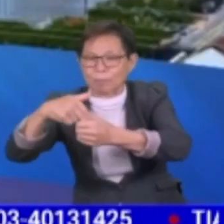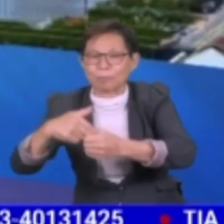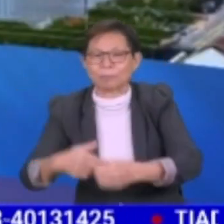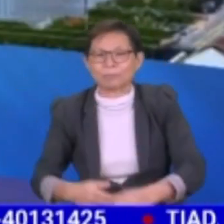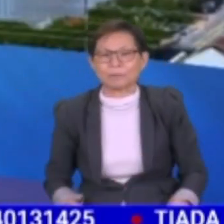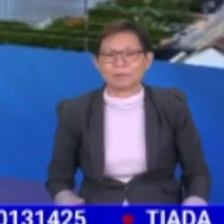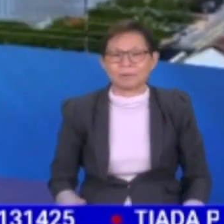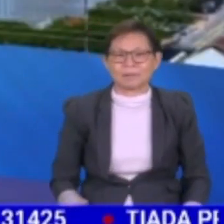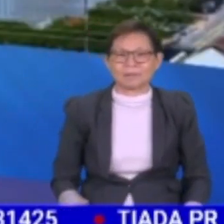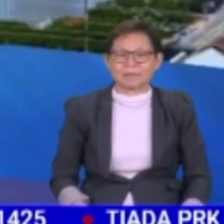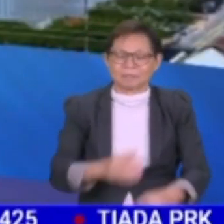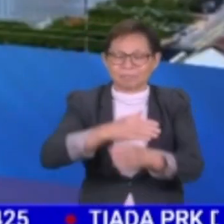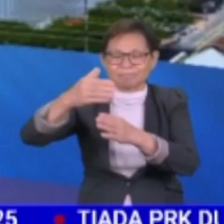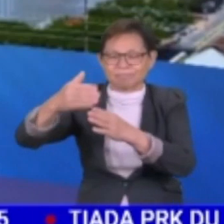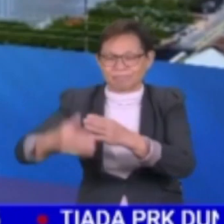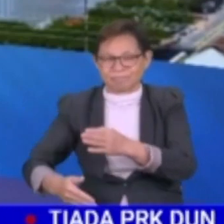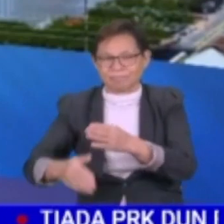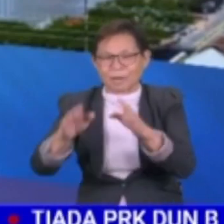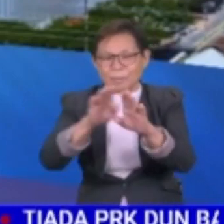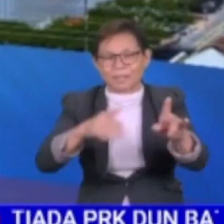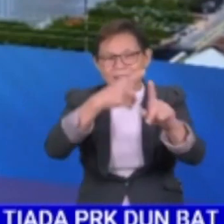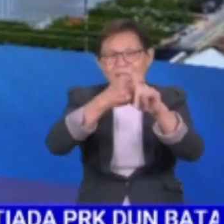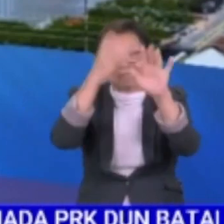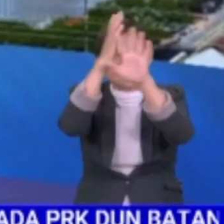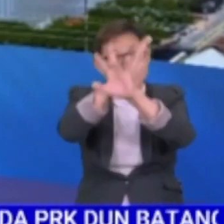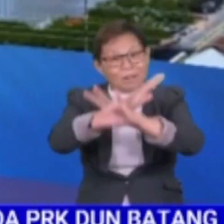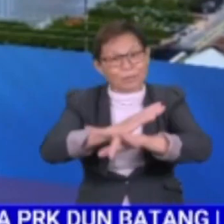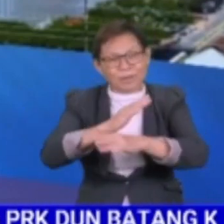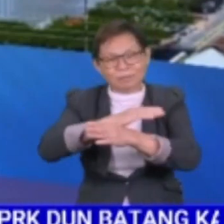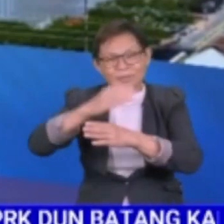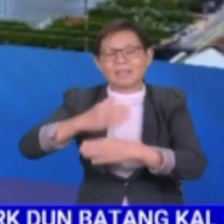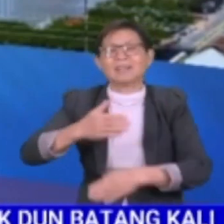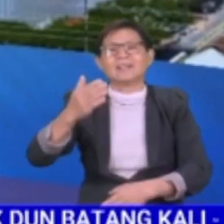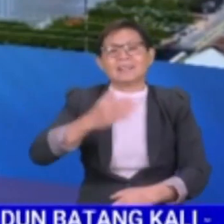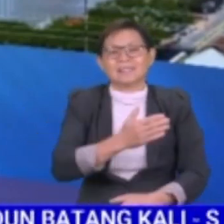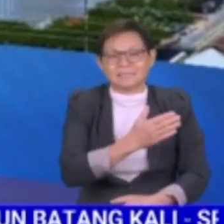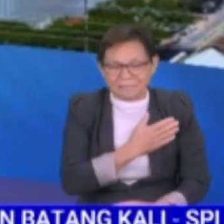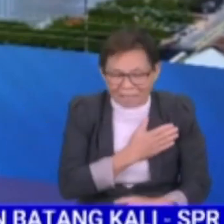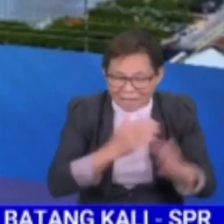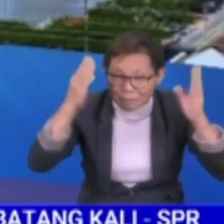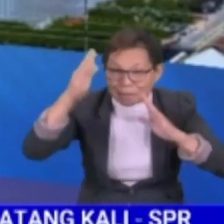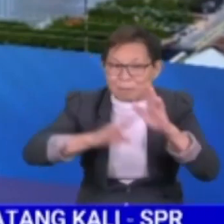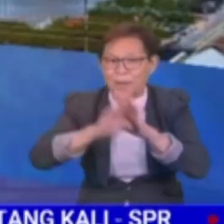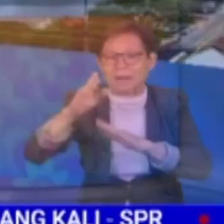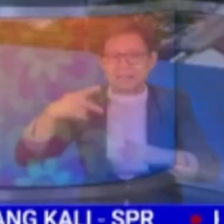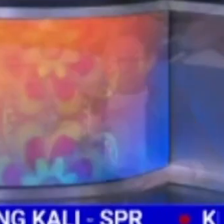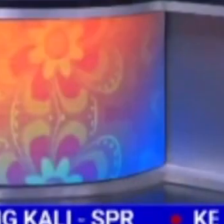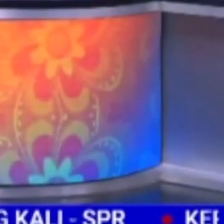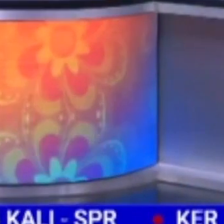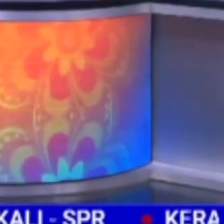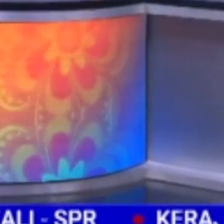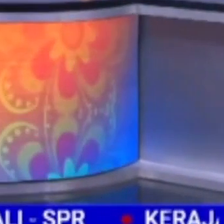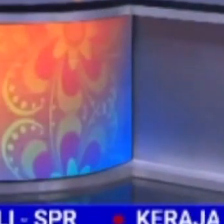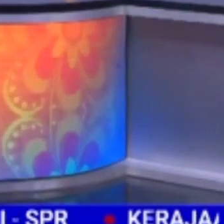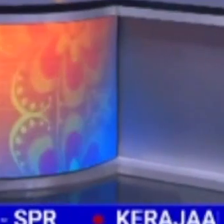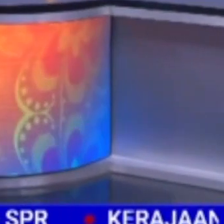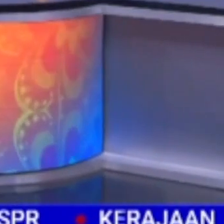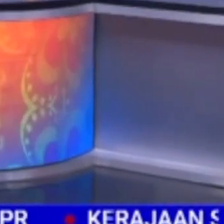baik perkongsian itu tadi mengakhiri berita dari Serawak salam Malaysia madani dan kita kembali bersama dia di angkasa